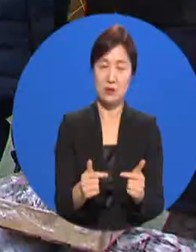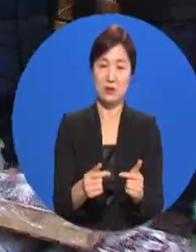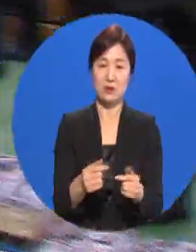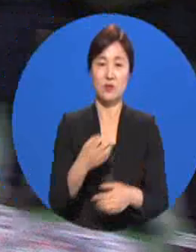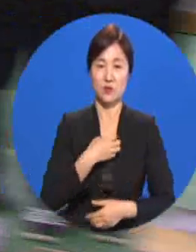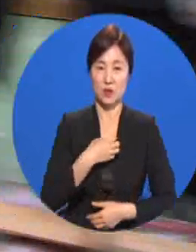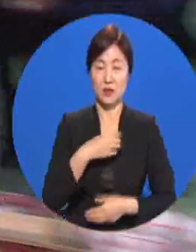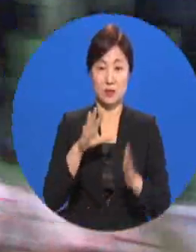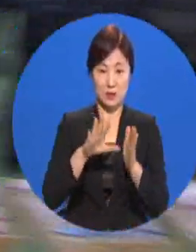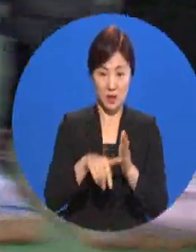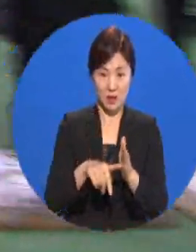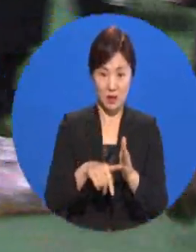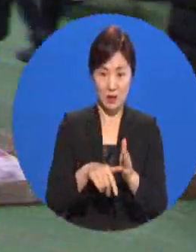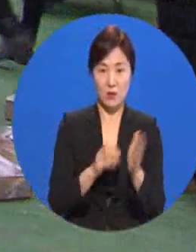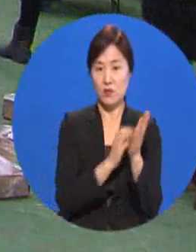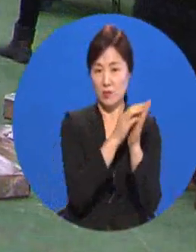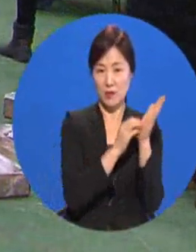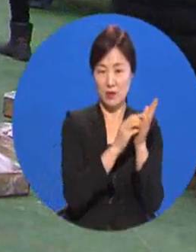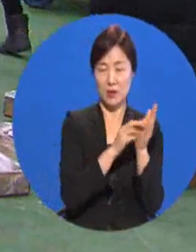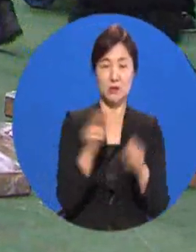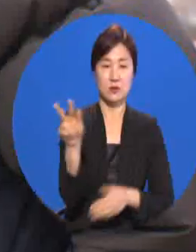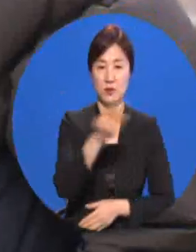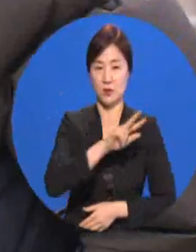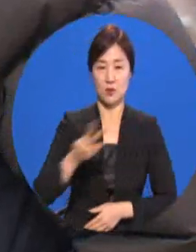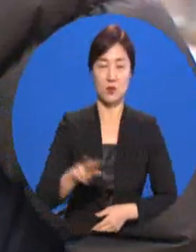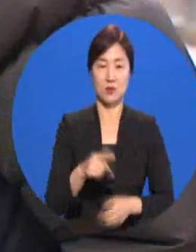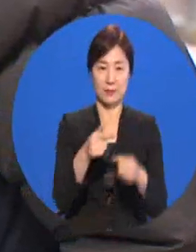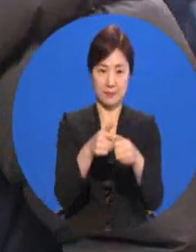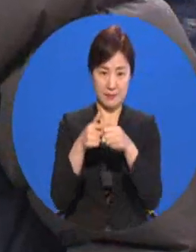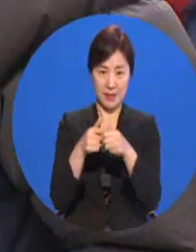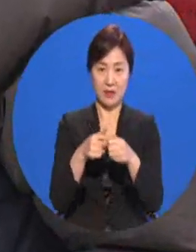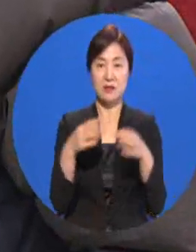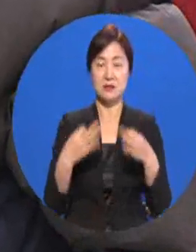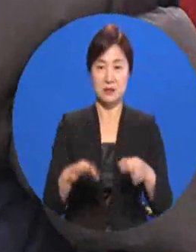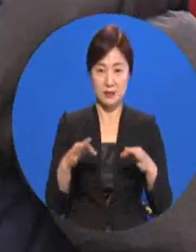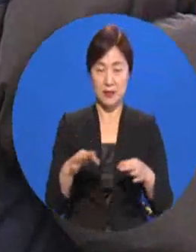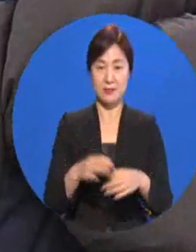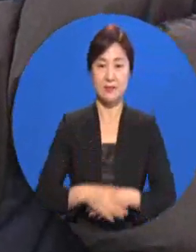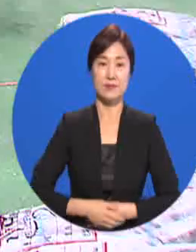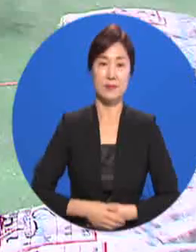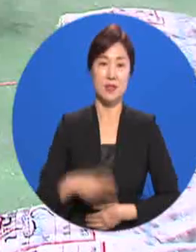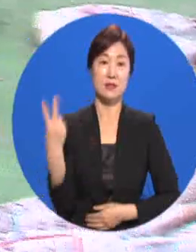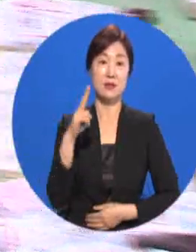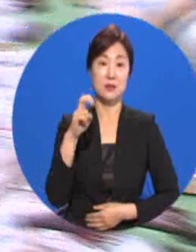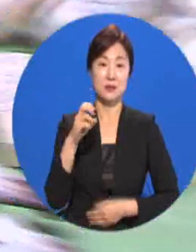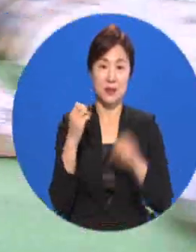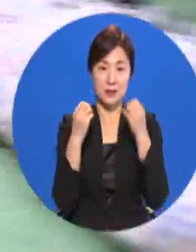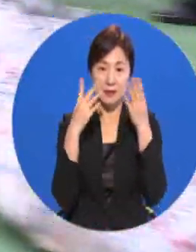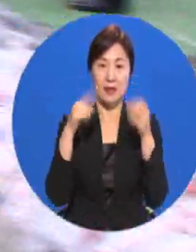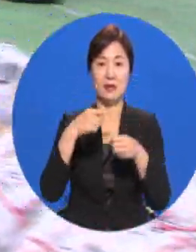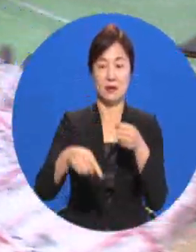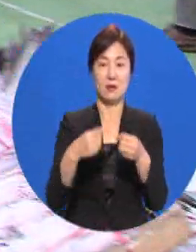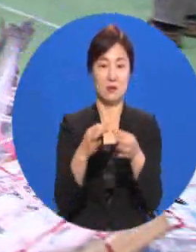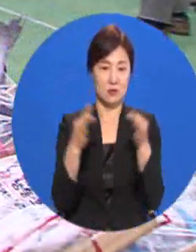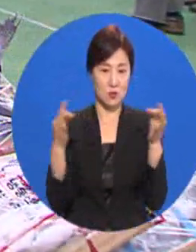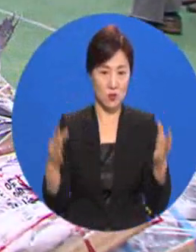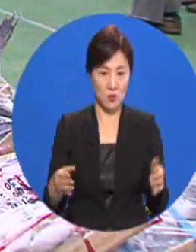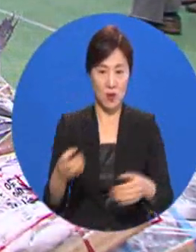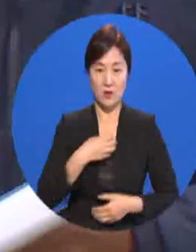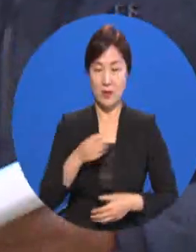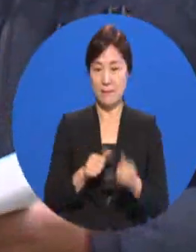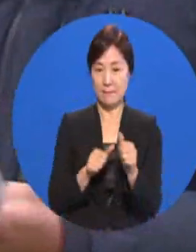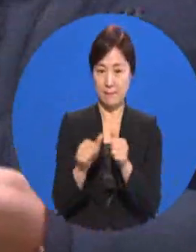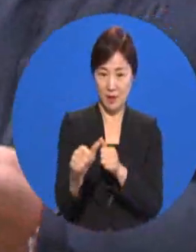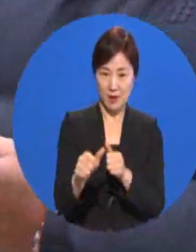위기에도 위판 핵 전국 1위 자리를 유지한 여수 옆 2020년 새해에는 이 같은 위기를 뛰어넘어 얼